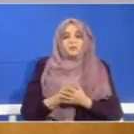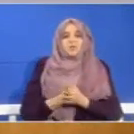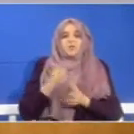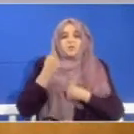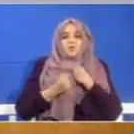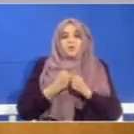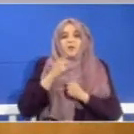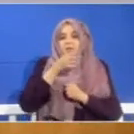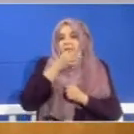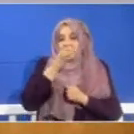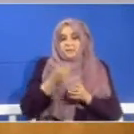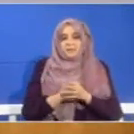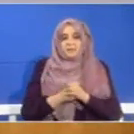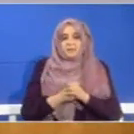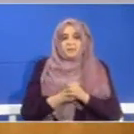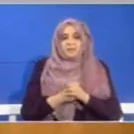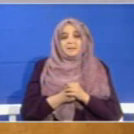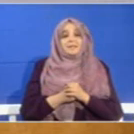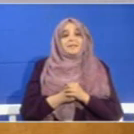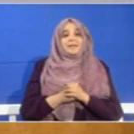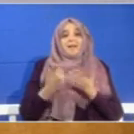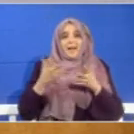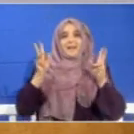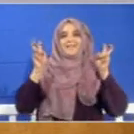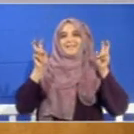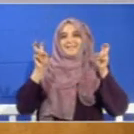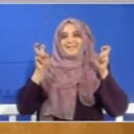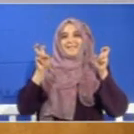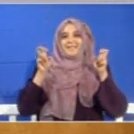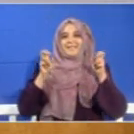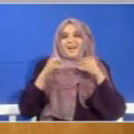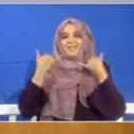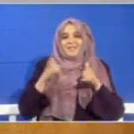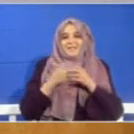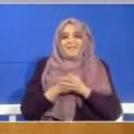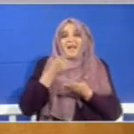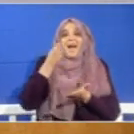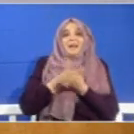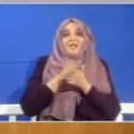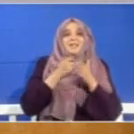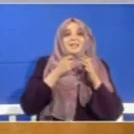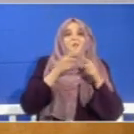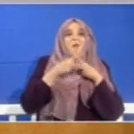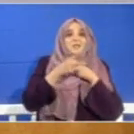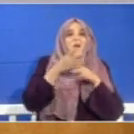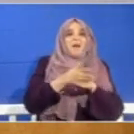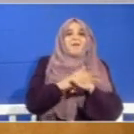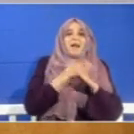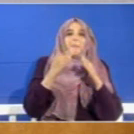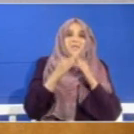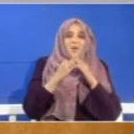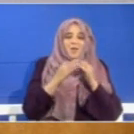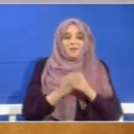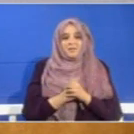احنا عندنا في الدرج نتاعنا واحد المثل رائع يقول شري الجار قبل الدار. شري الجار قبل الدار، اي